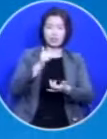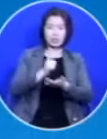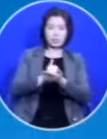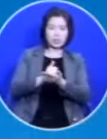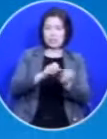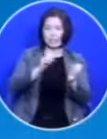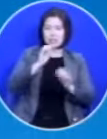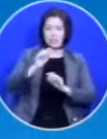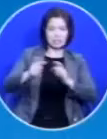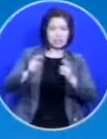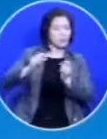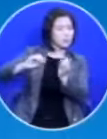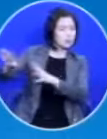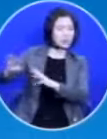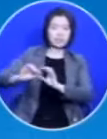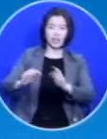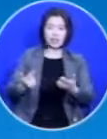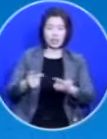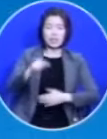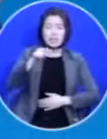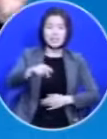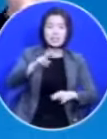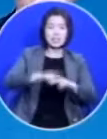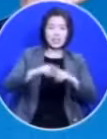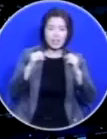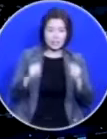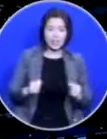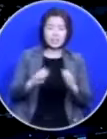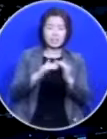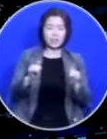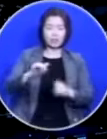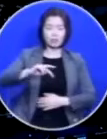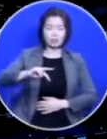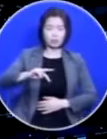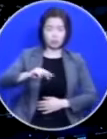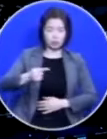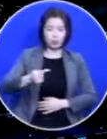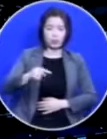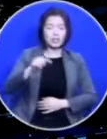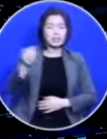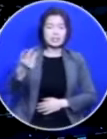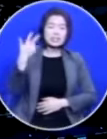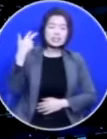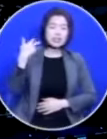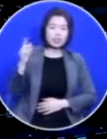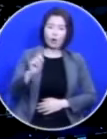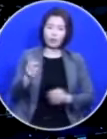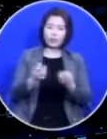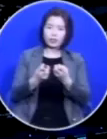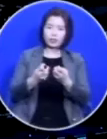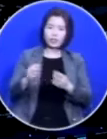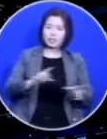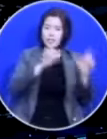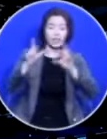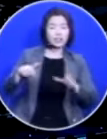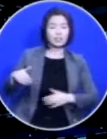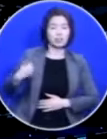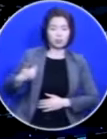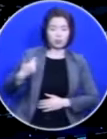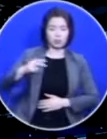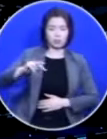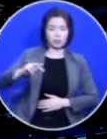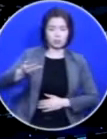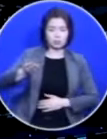않습니다 오늘이 자리에 계신 분 중에 여러분이 지난 주간에 어떻게 사셨는지 저는 모르지만 어떤